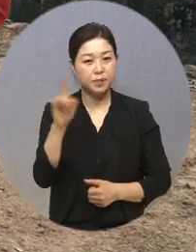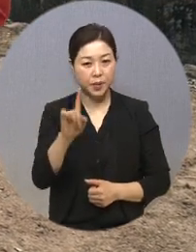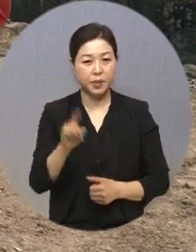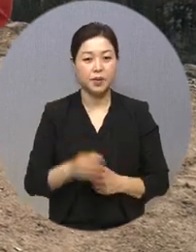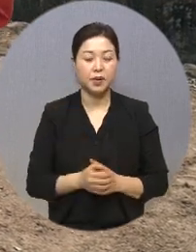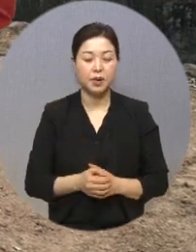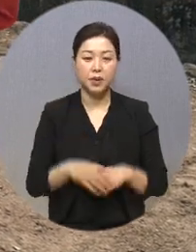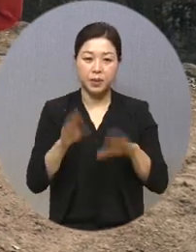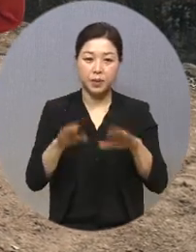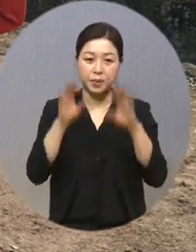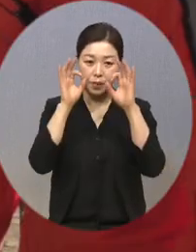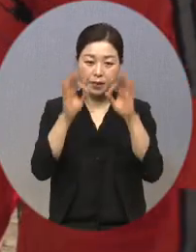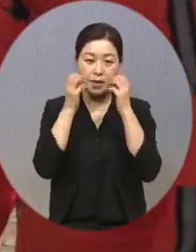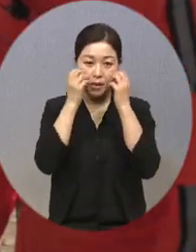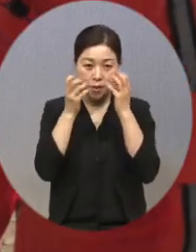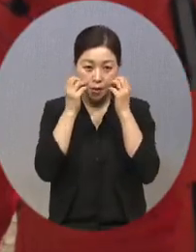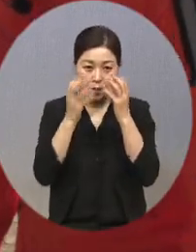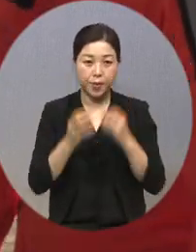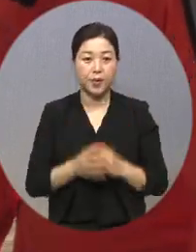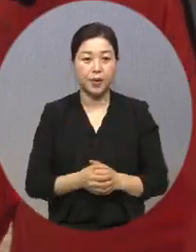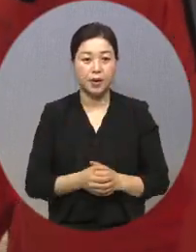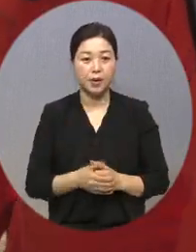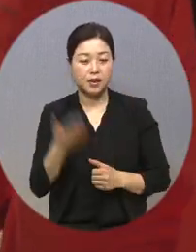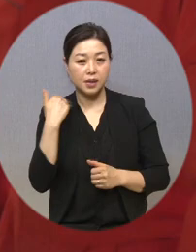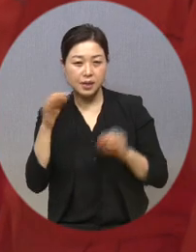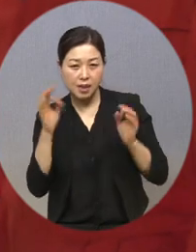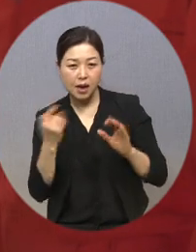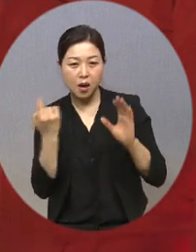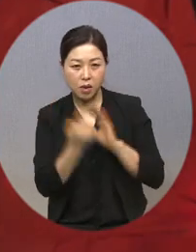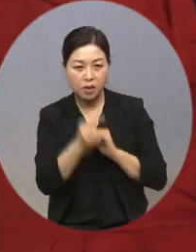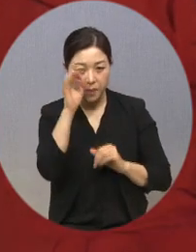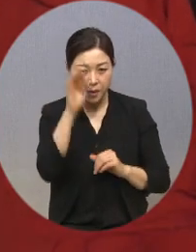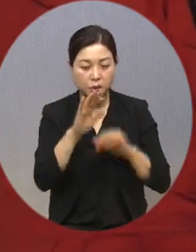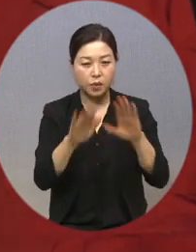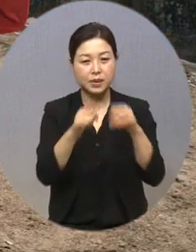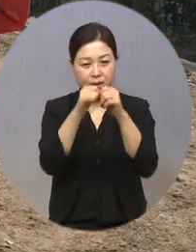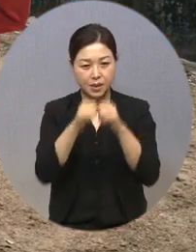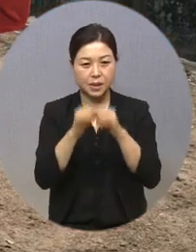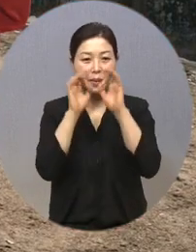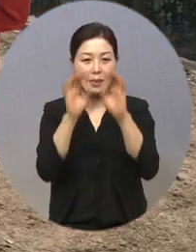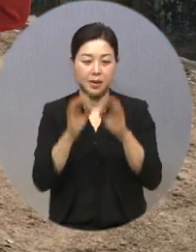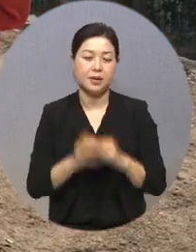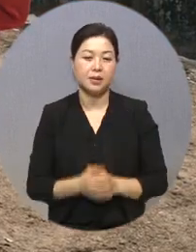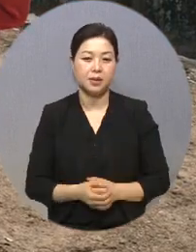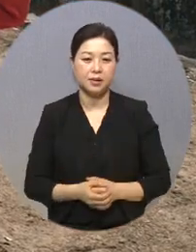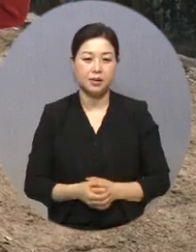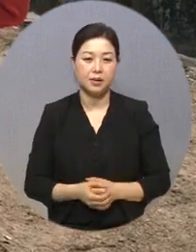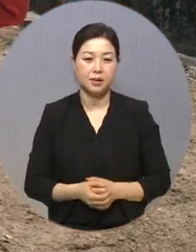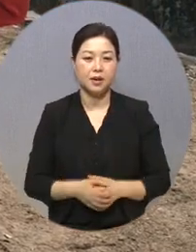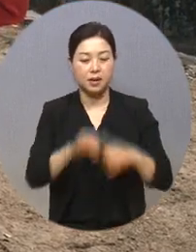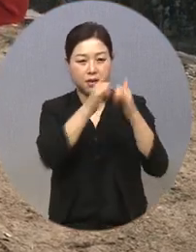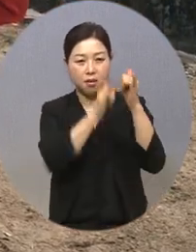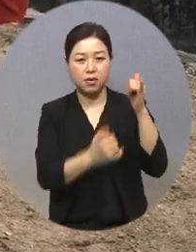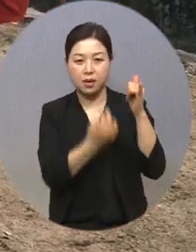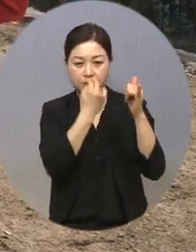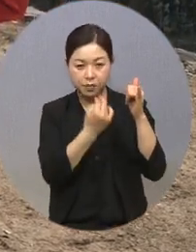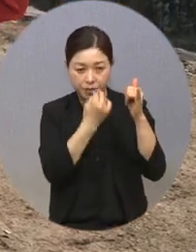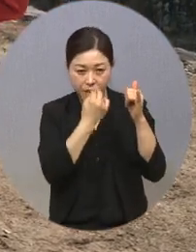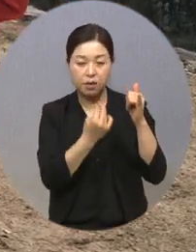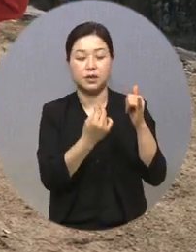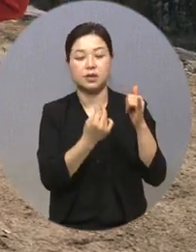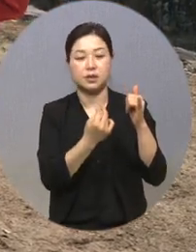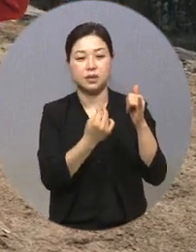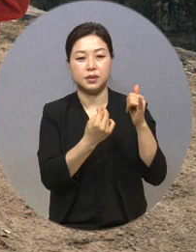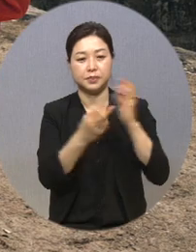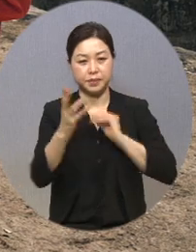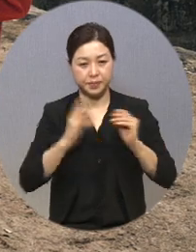오늘 보니까 또 새롭고요. 예전에 잠깐 봤거든. 오늘은 세세하게 봤는데 그야말로 어떤 그 역사의 숨결을 이렇게